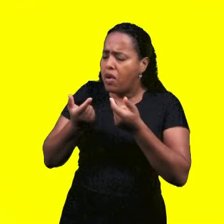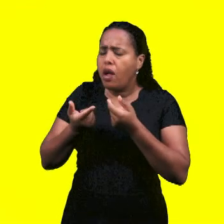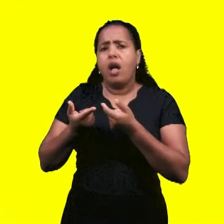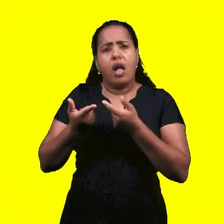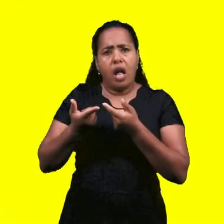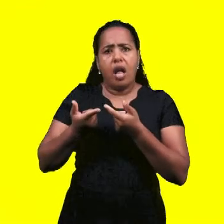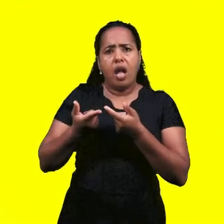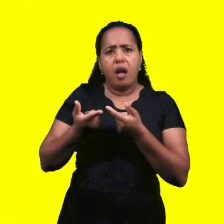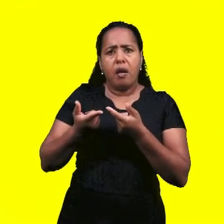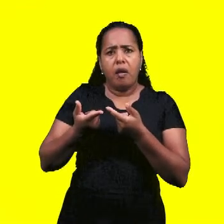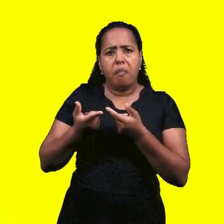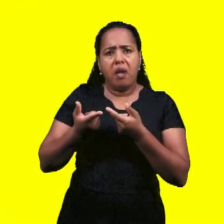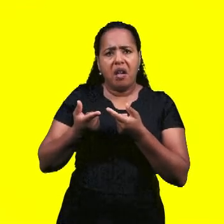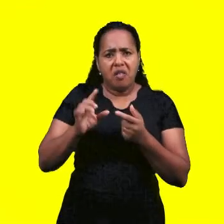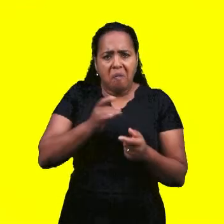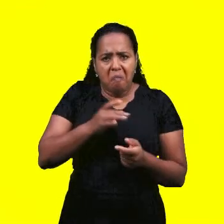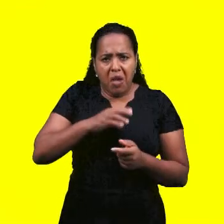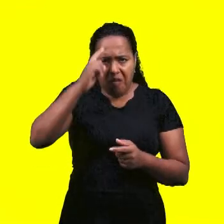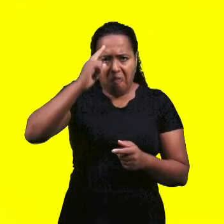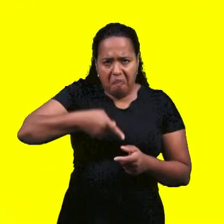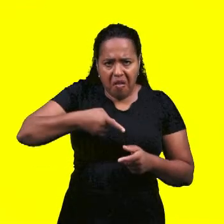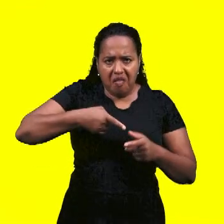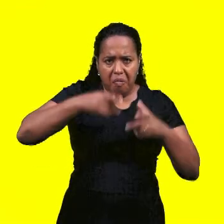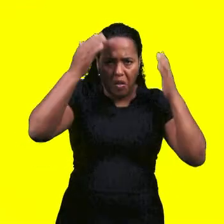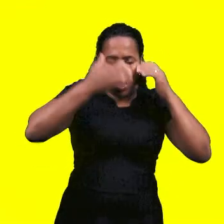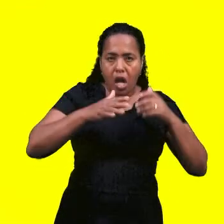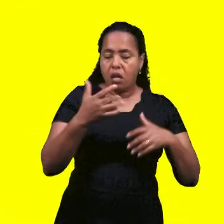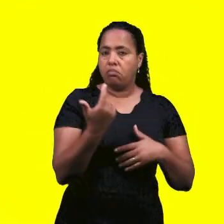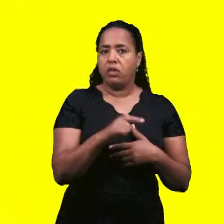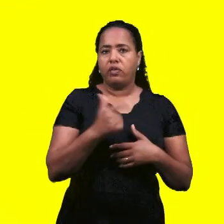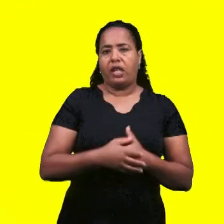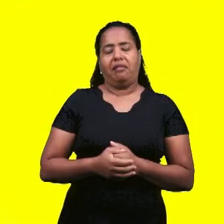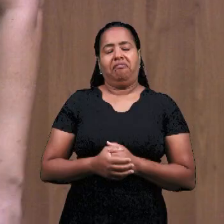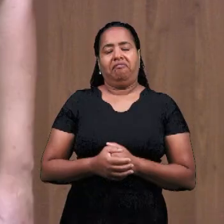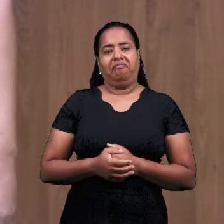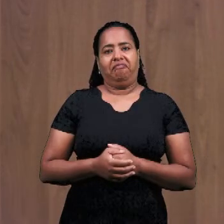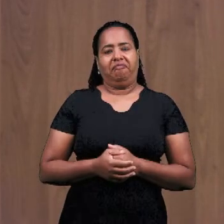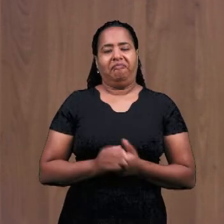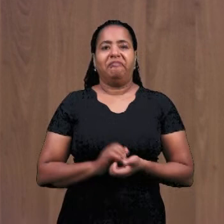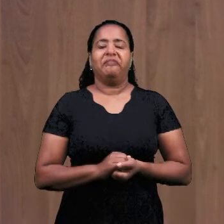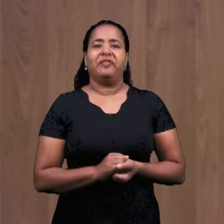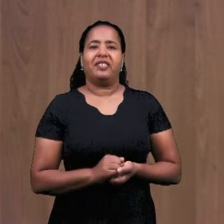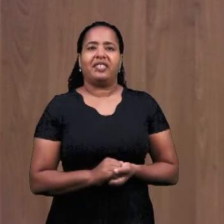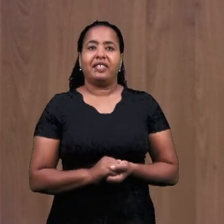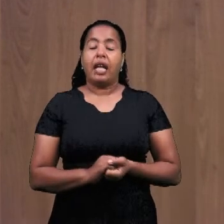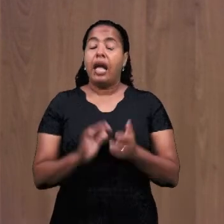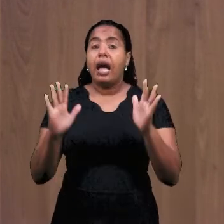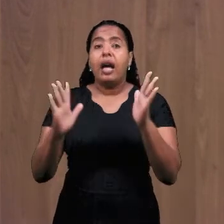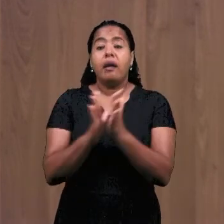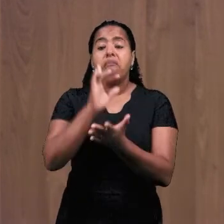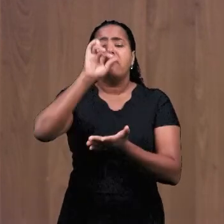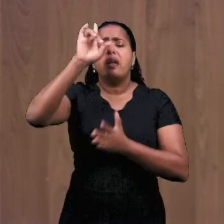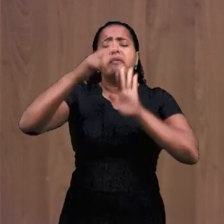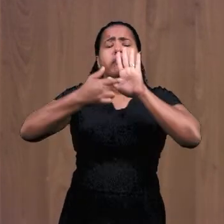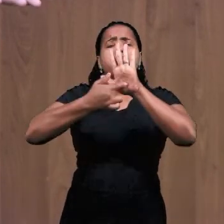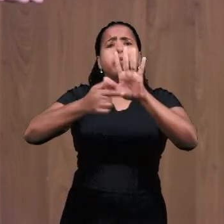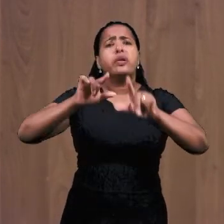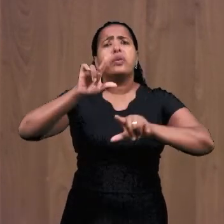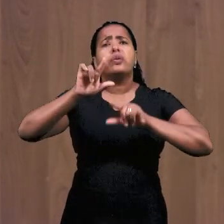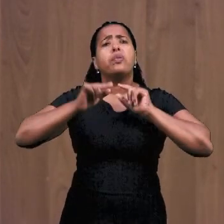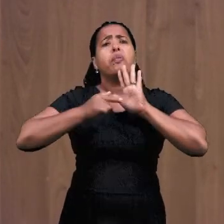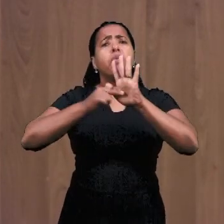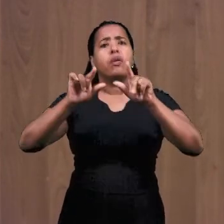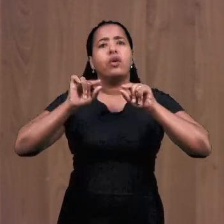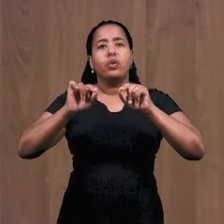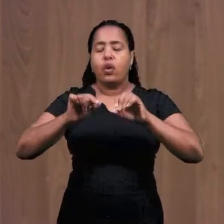Ils n'ont pas craint le commandement du roi. Hébreux 11, 23.